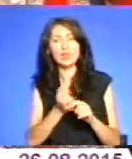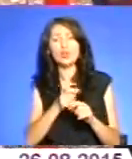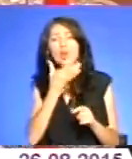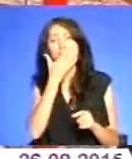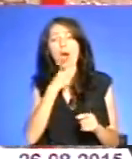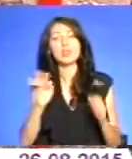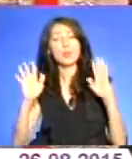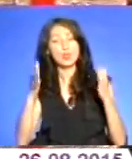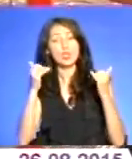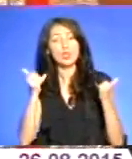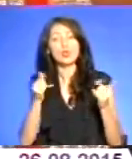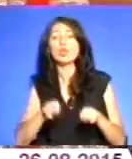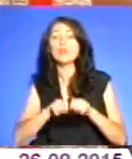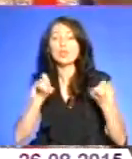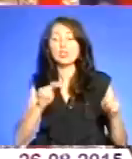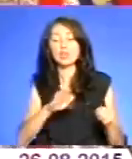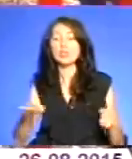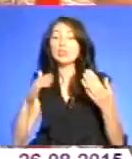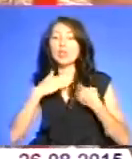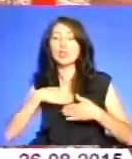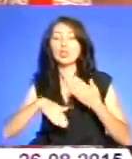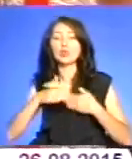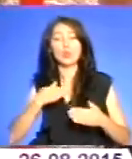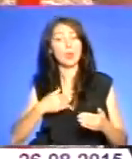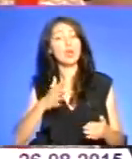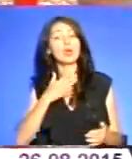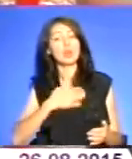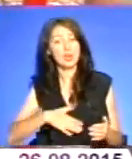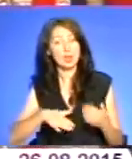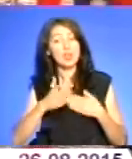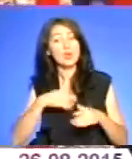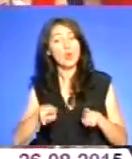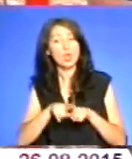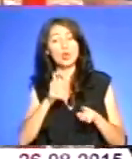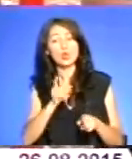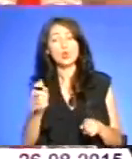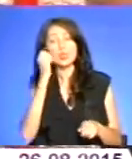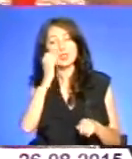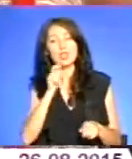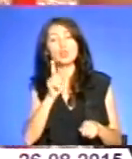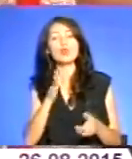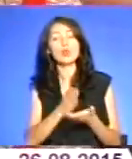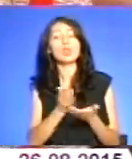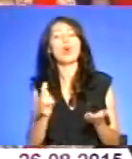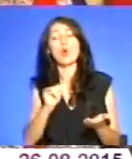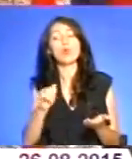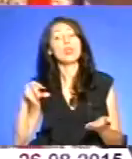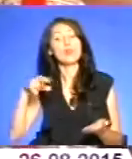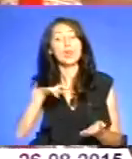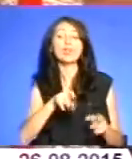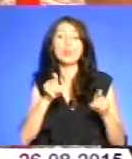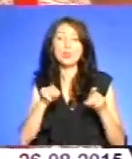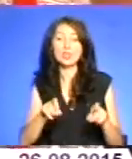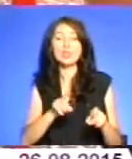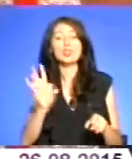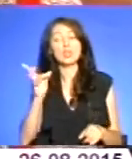подія, відкриття, діти радіють. Ну і ми тішимося, люди старші, що є де буде вийти, посидіти,